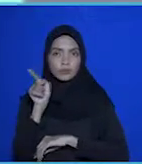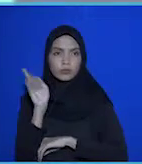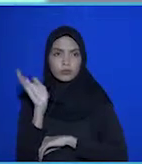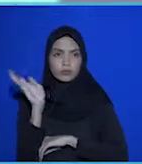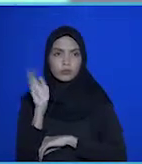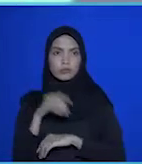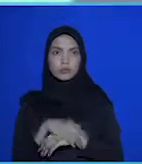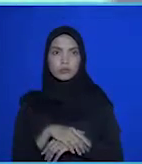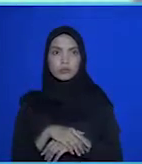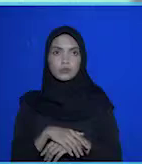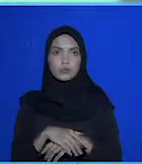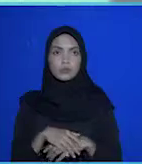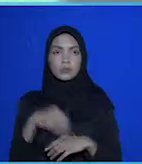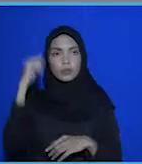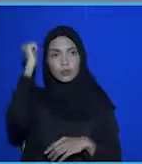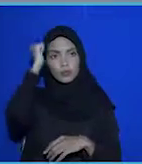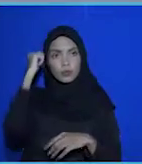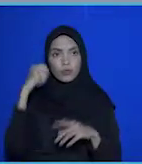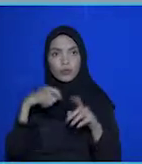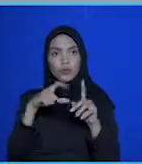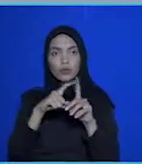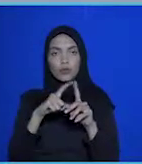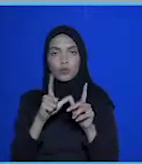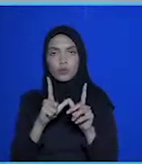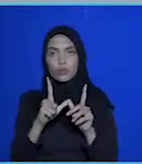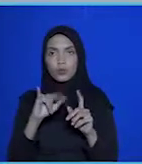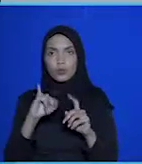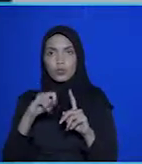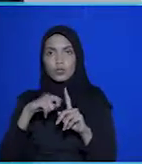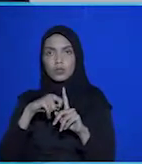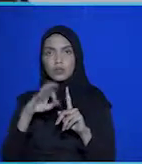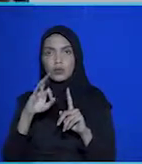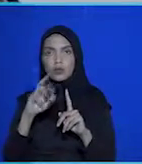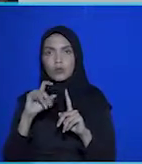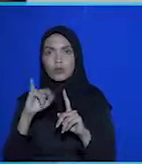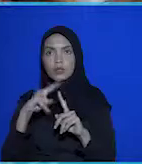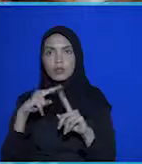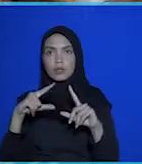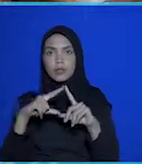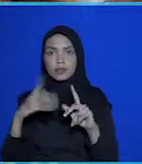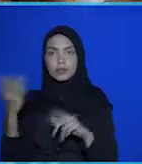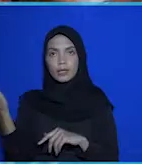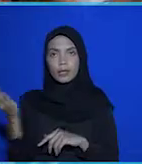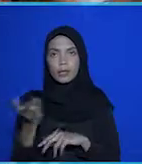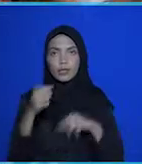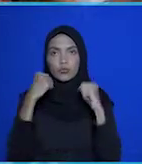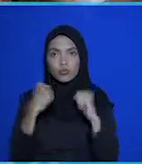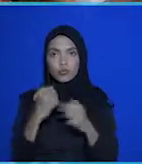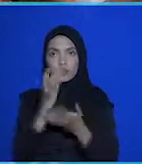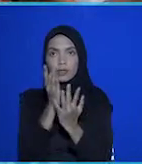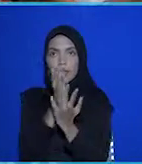kepada Ibu Dwi Korita. Ya, Ibu Korita, silakan Ibu di tengah. Ya,